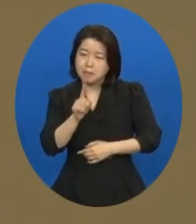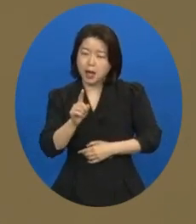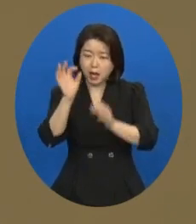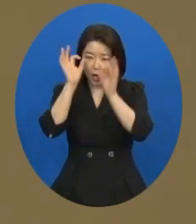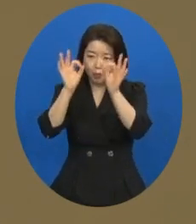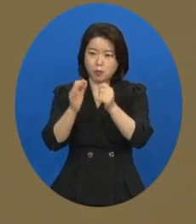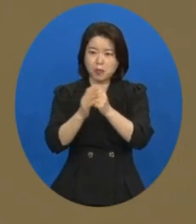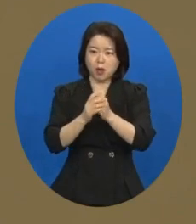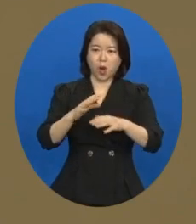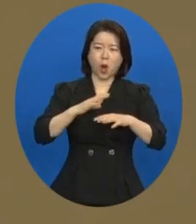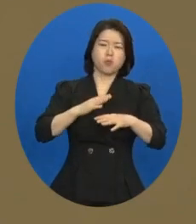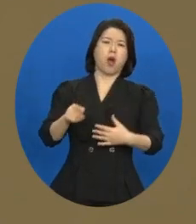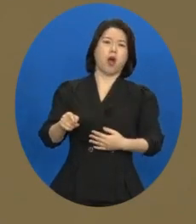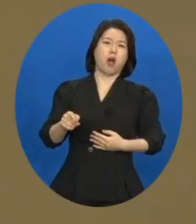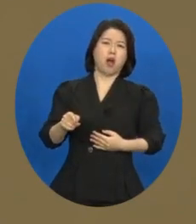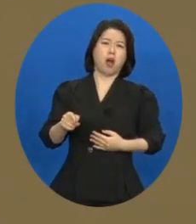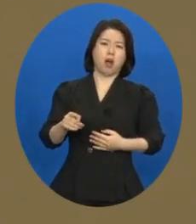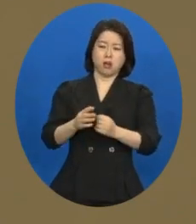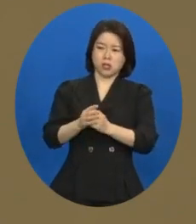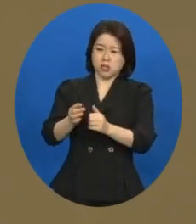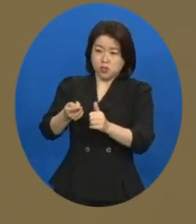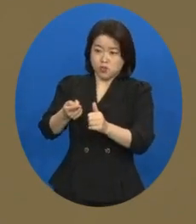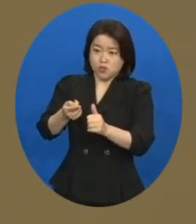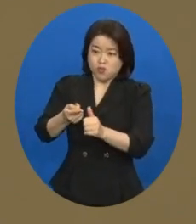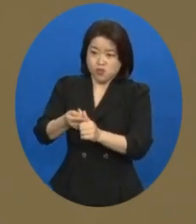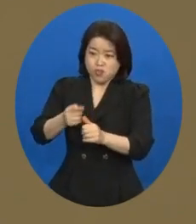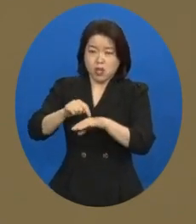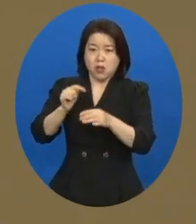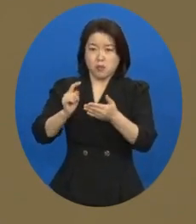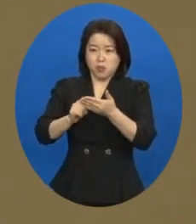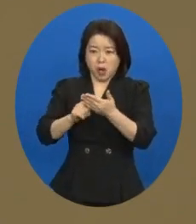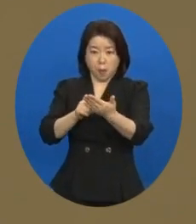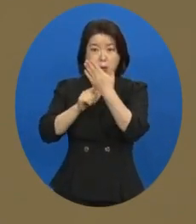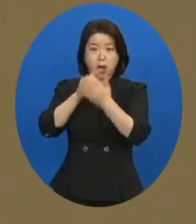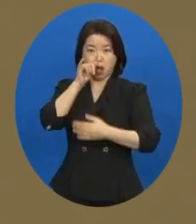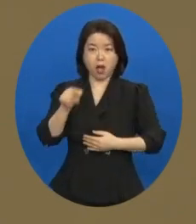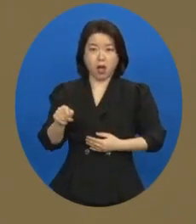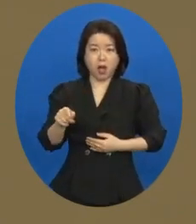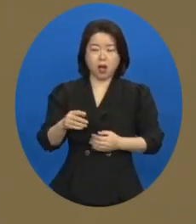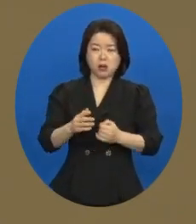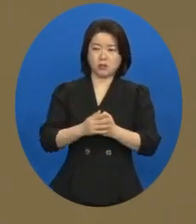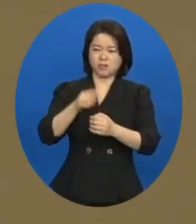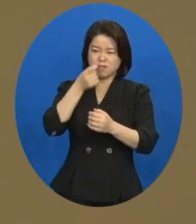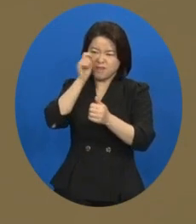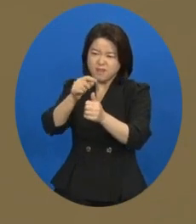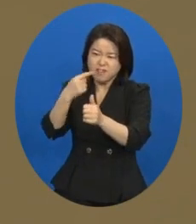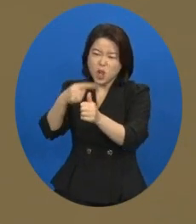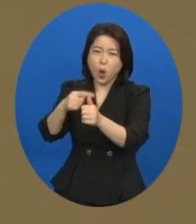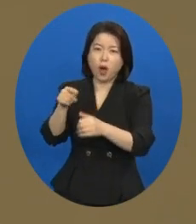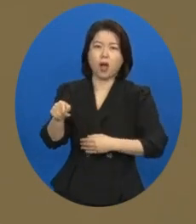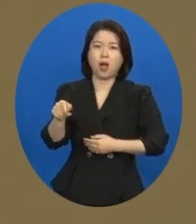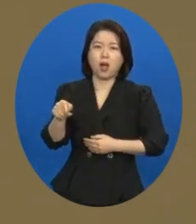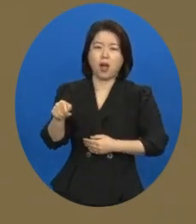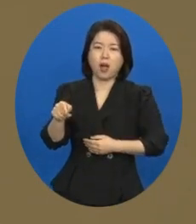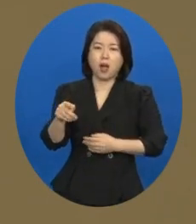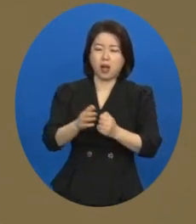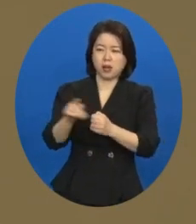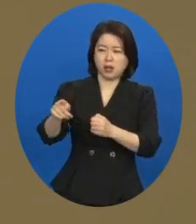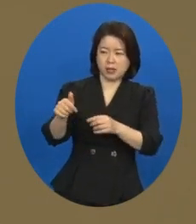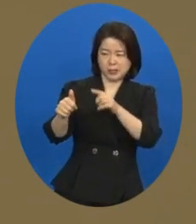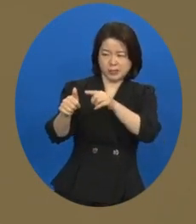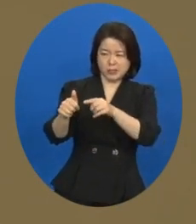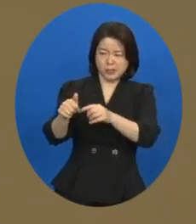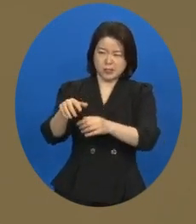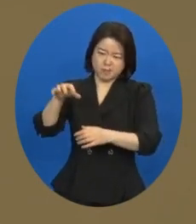무서운 살기가 있습니다. 죽이려는 마음이 있어요. 모욕하고 그리고 그를